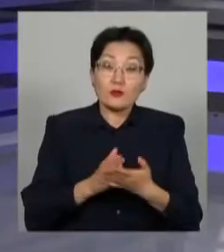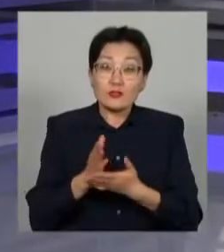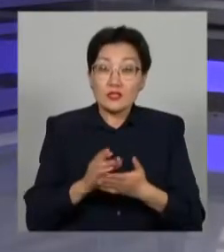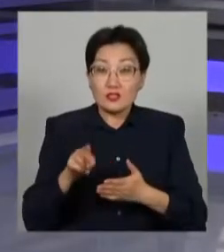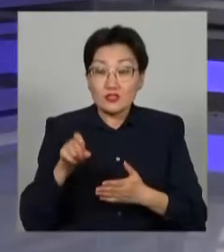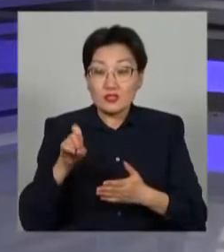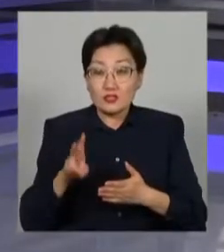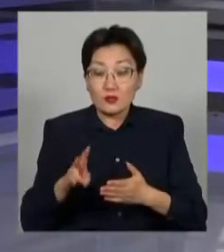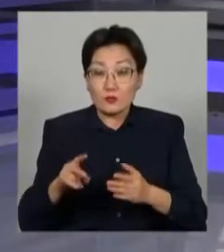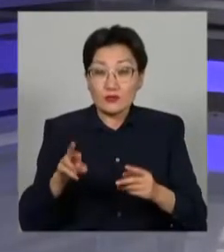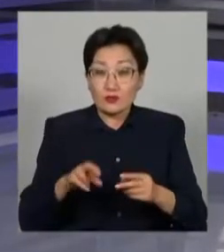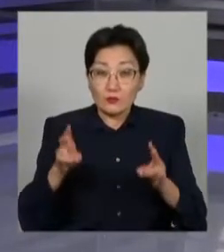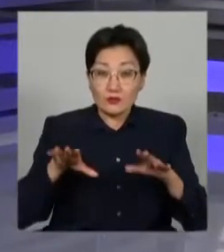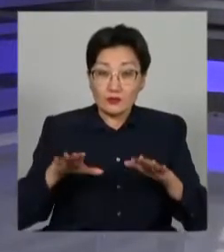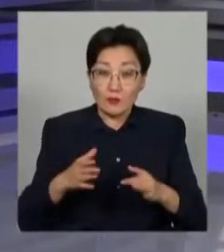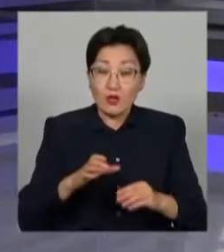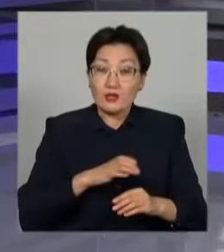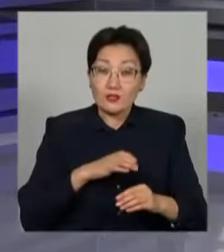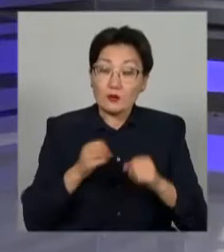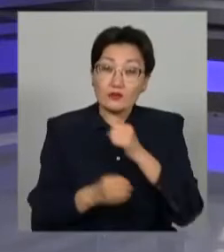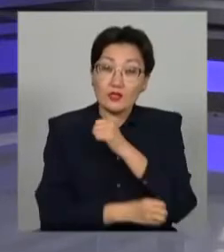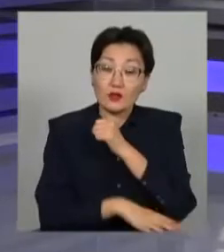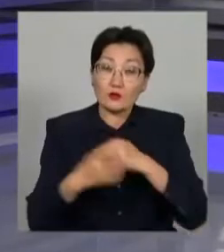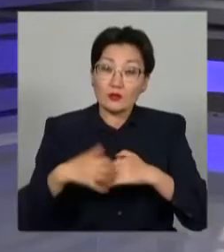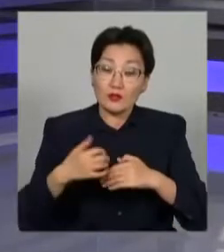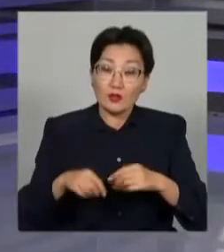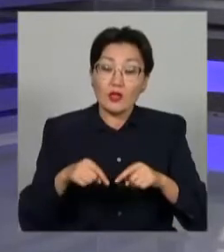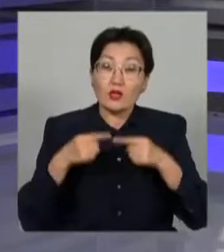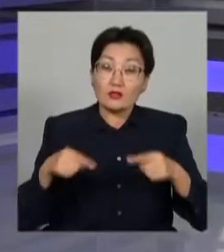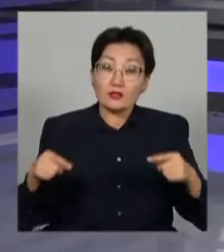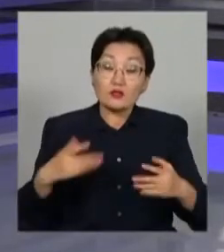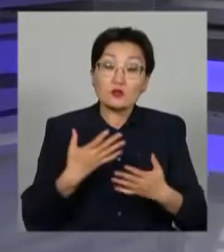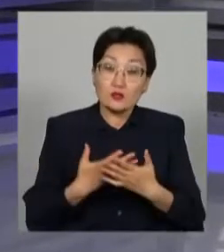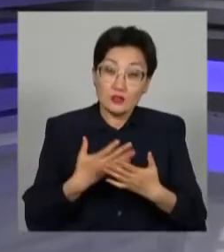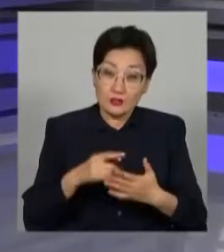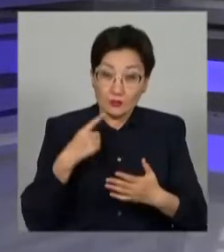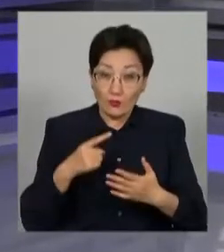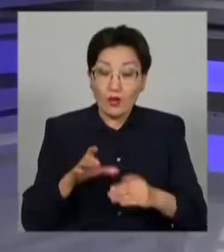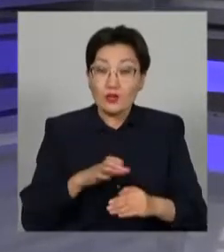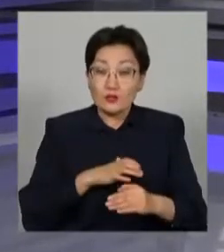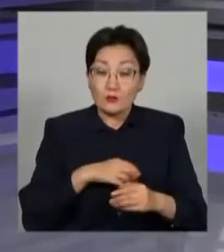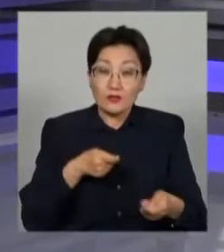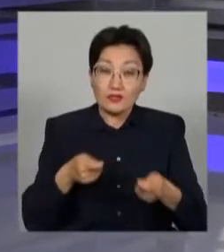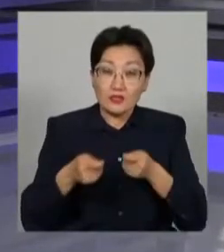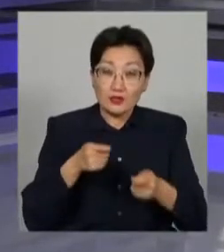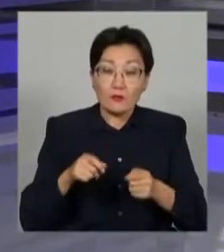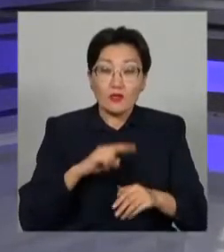Кенжехан Матыжанов қаңтар оқиғасы байлар мен кедейлер арасы алшақтап кеткендігін көрсетті дейді. Байлық пен билікке ғана бас иетін халыққа айналып